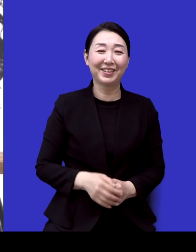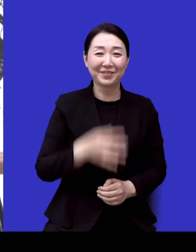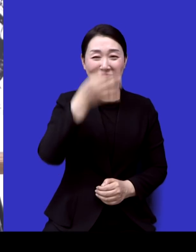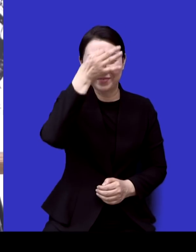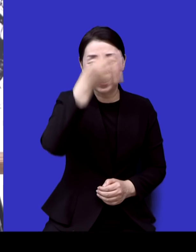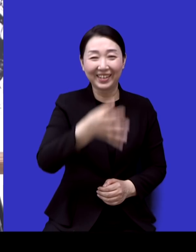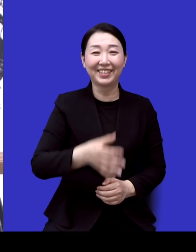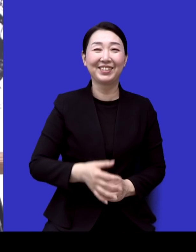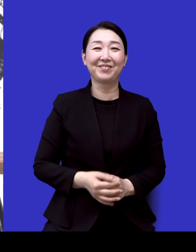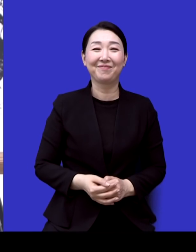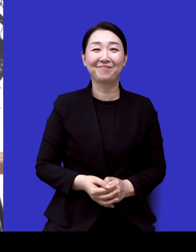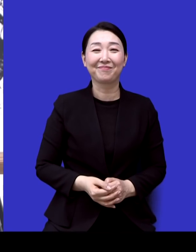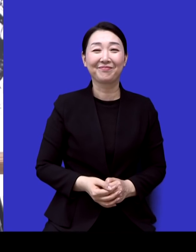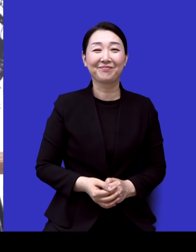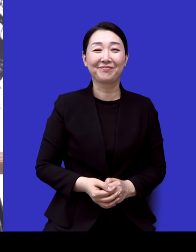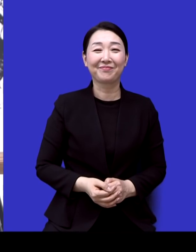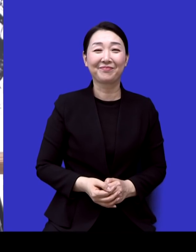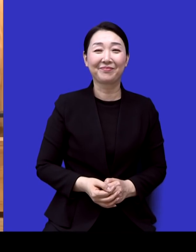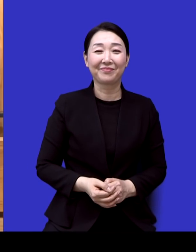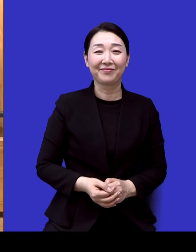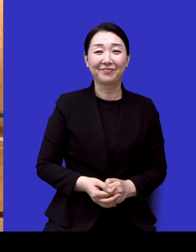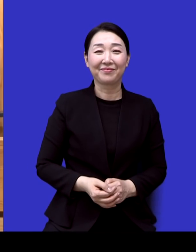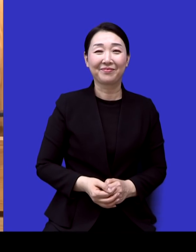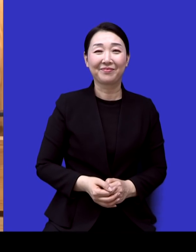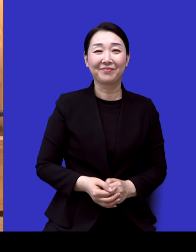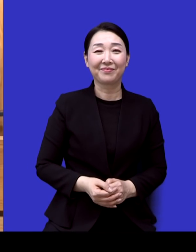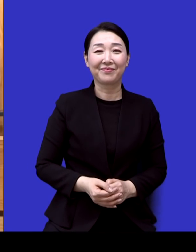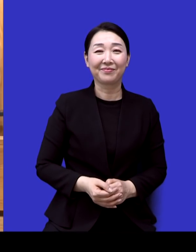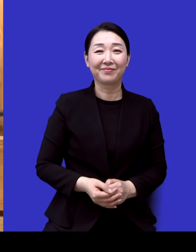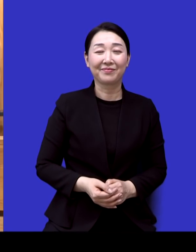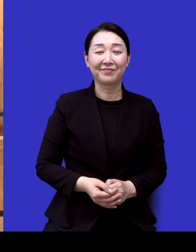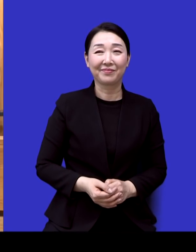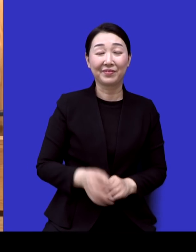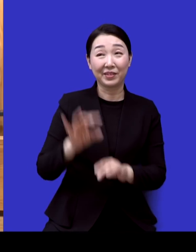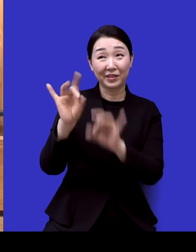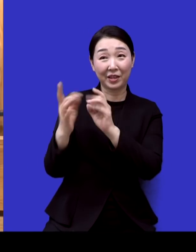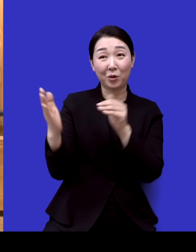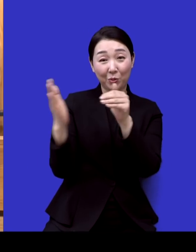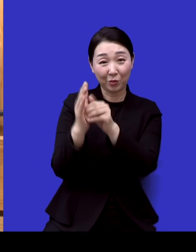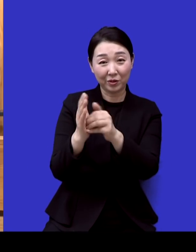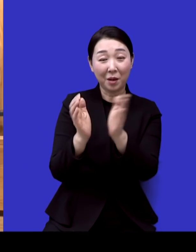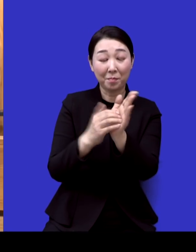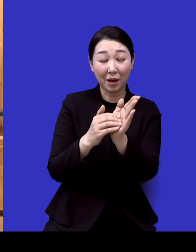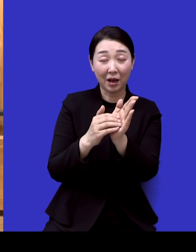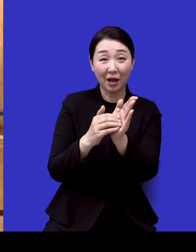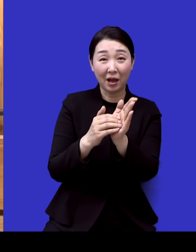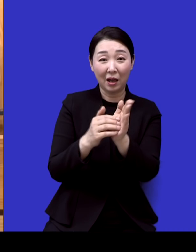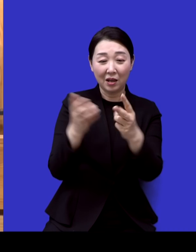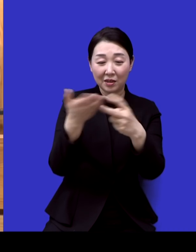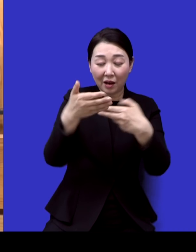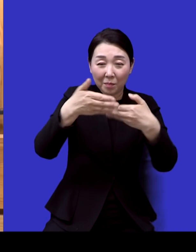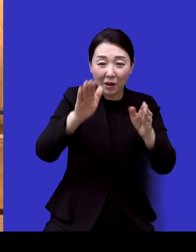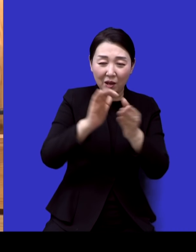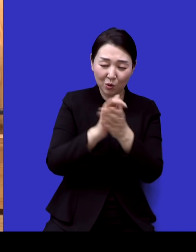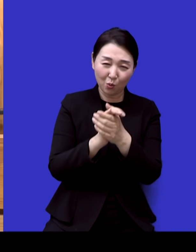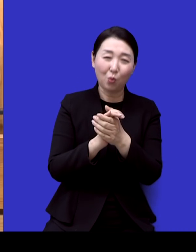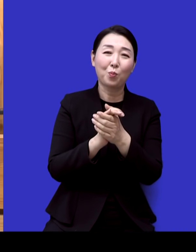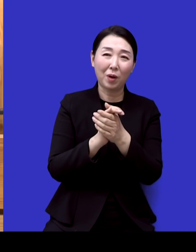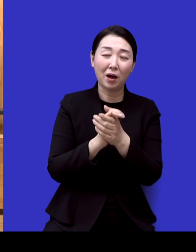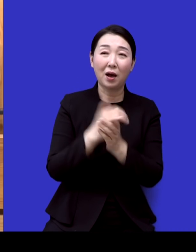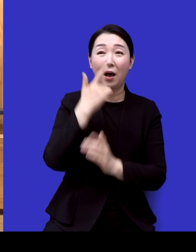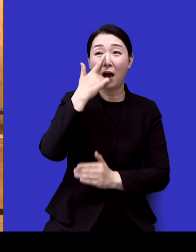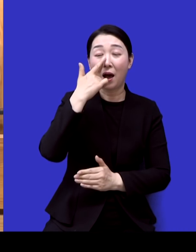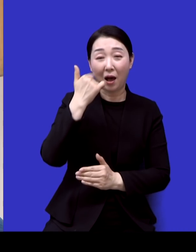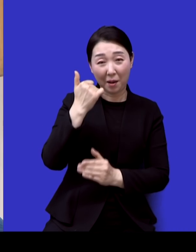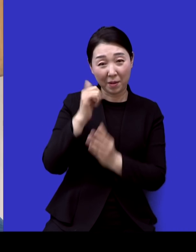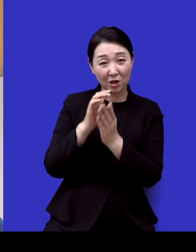미안하다. 아니 정말 그 태국에 도착해서 그 다락방에서 기도를 드렸을 아버지의 기도가 이렇게 훌륭한 다음